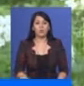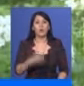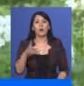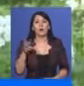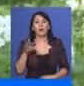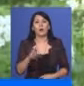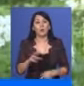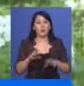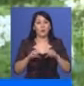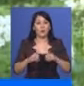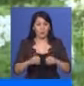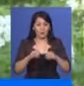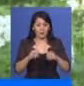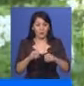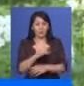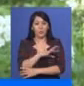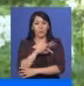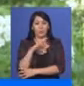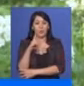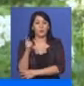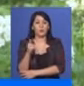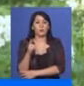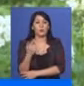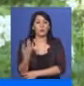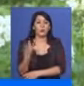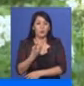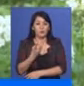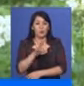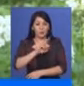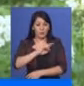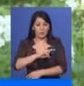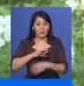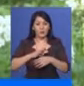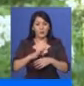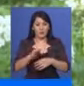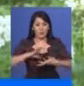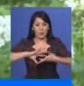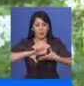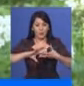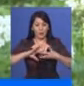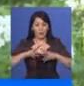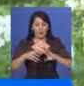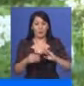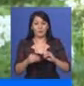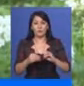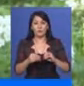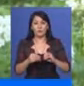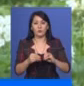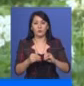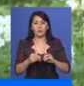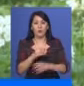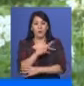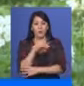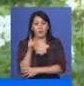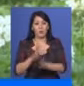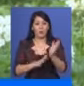Шілдеде отырғызылған көшеттер тамыр жайды. Олар солып қалмау үшін қажетті жұмыстарды жүргіздік. Нәтижесінде ешқайсысы сарғайып, қурап қалған жоқ.